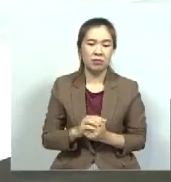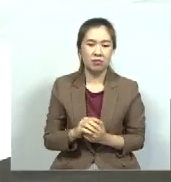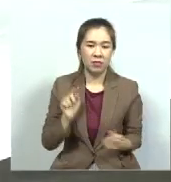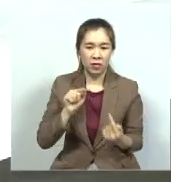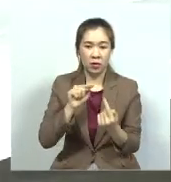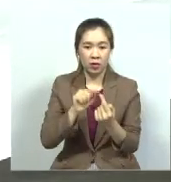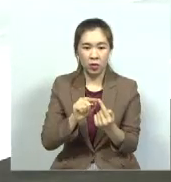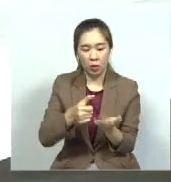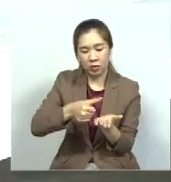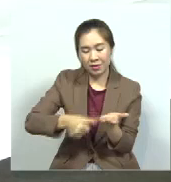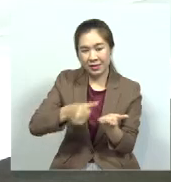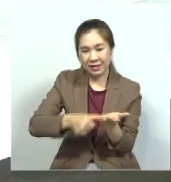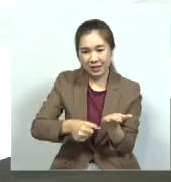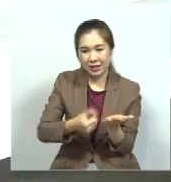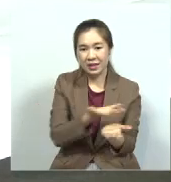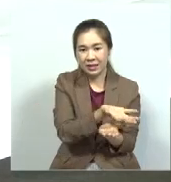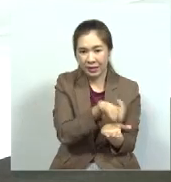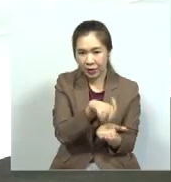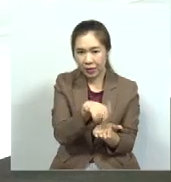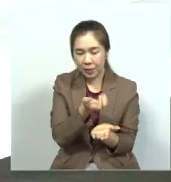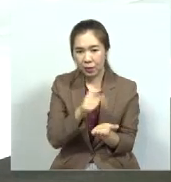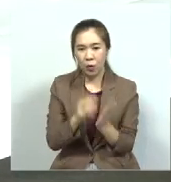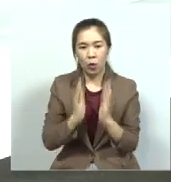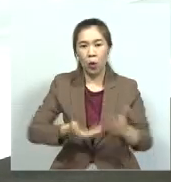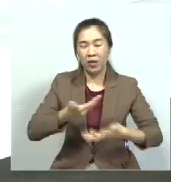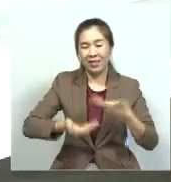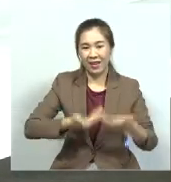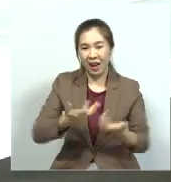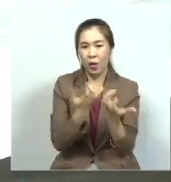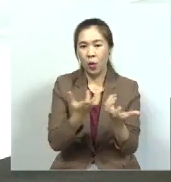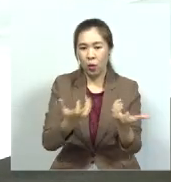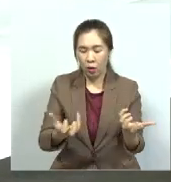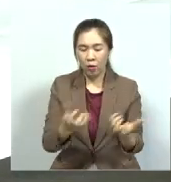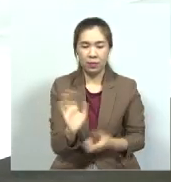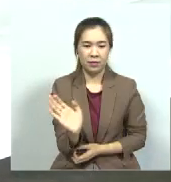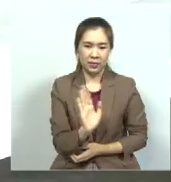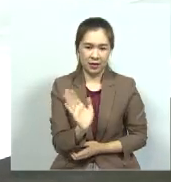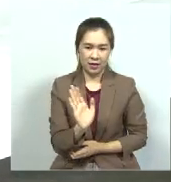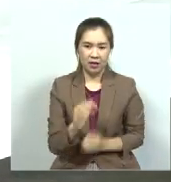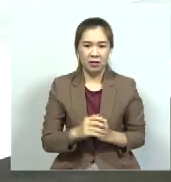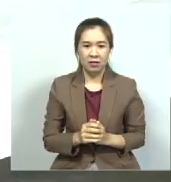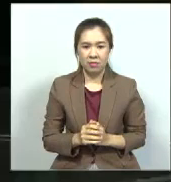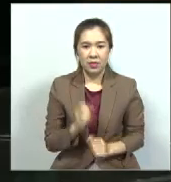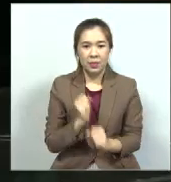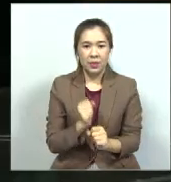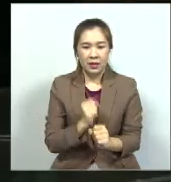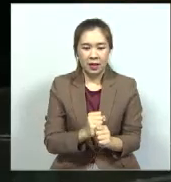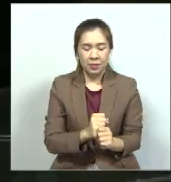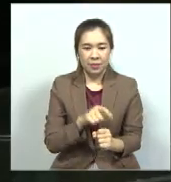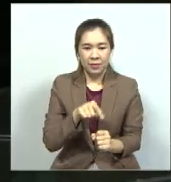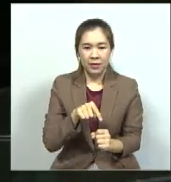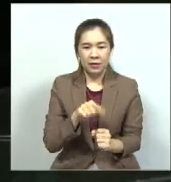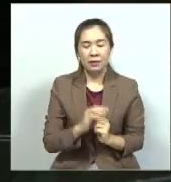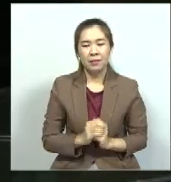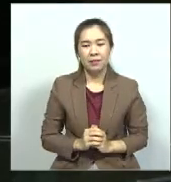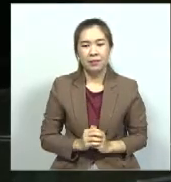เน้นเรื่องของการจัดเก็บภาษีจากผู้ขายสินค้าออนไลน์เพราะจะให้ส่งเฉพาะกรณีที่มีการทำ